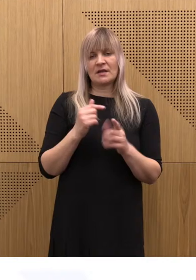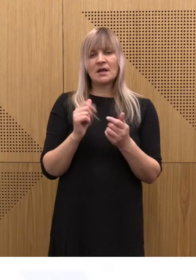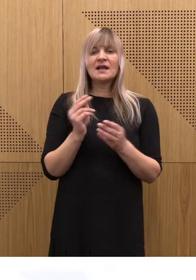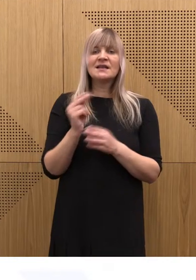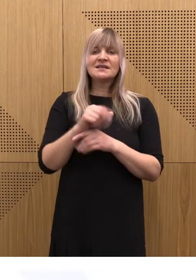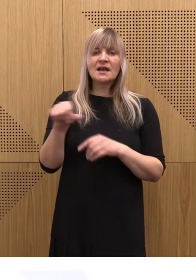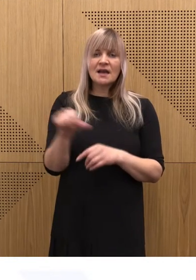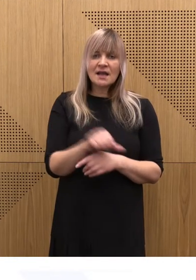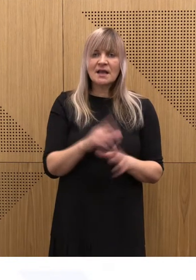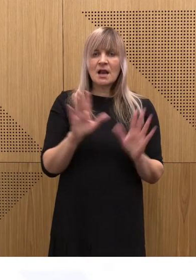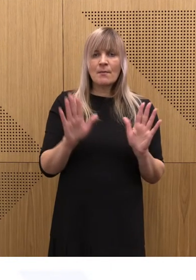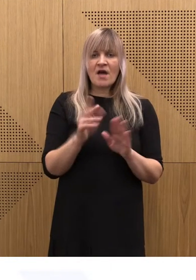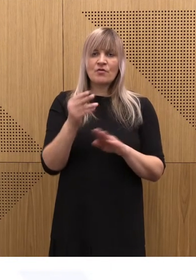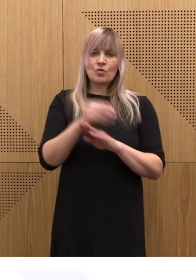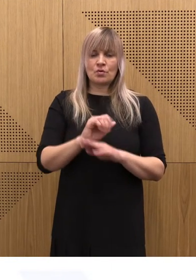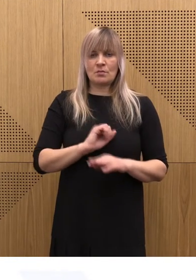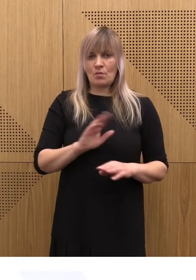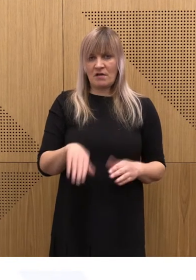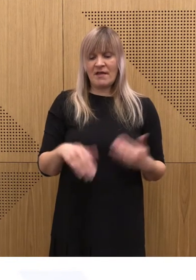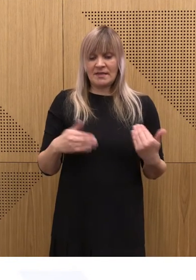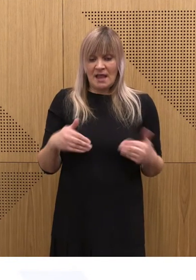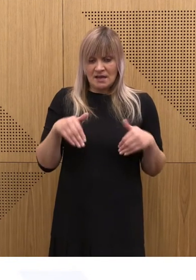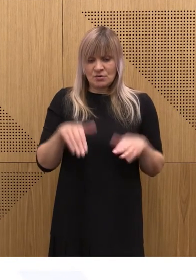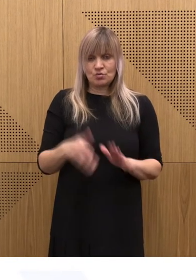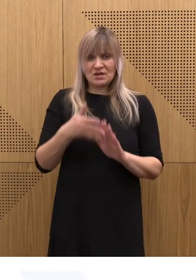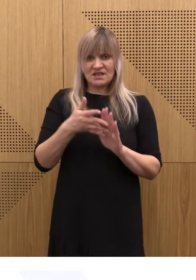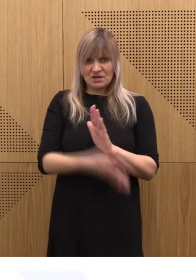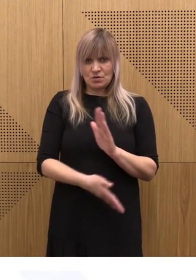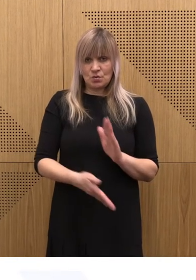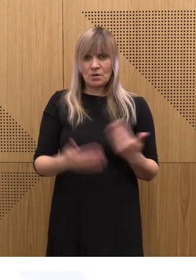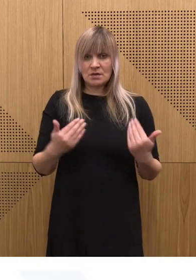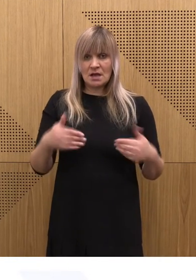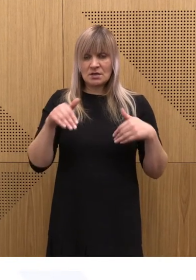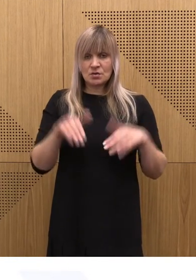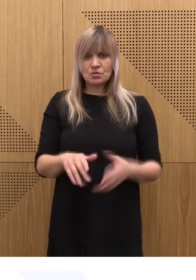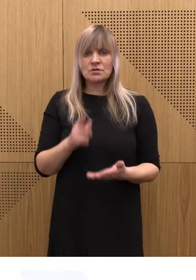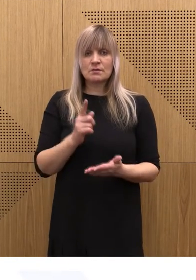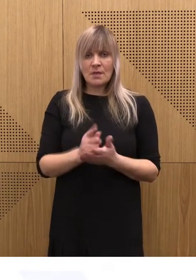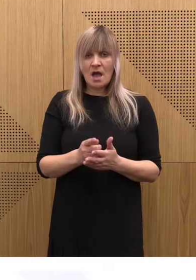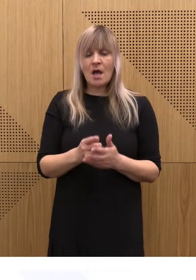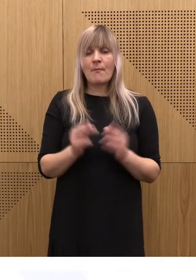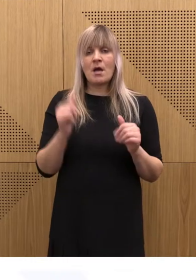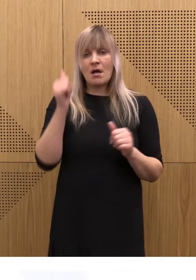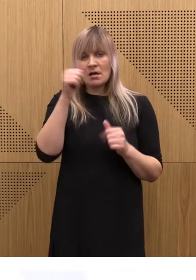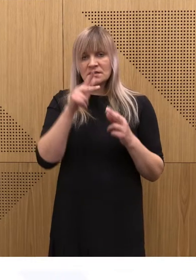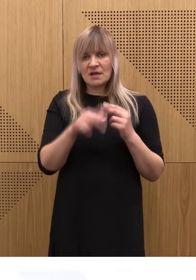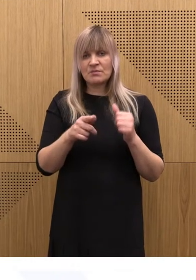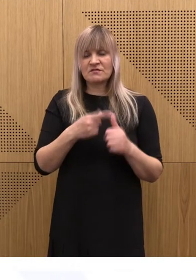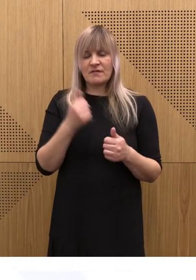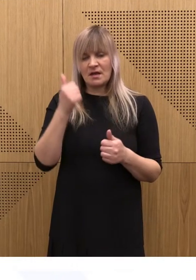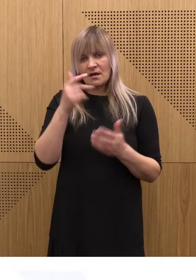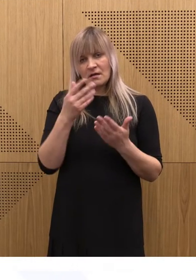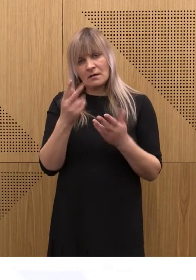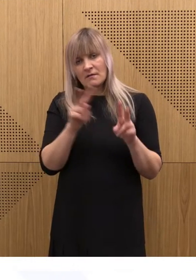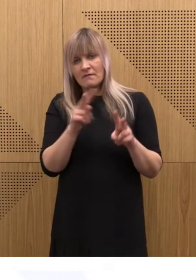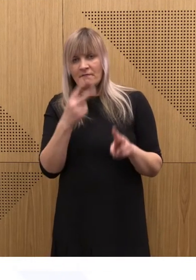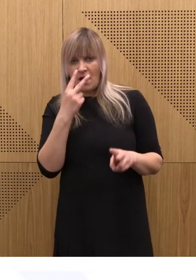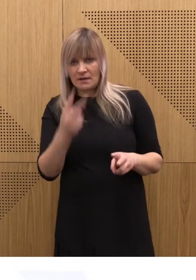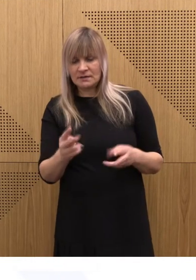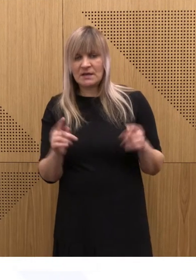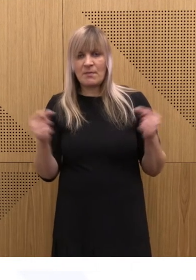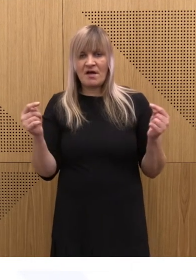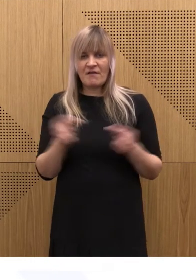mingite lisanädalate või päevade juurde panemised. See on tänase otsuse sisu. Seda tänast otsust me peame nii kuni aasta lõpul veel üle vaatama vastavalt sellele,